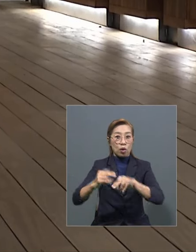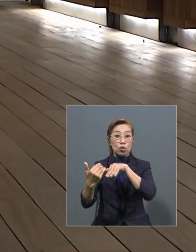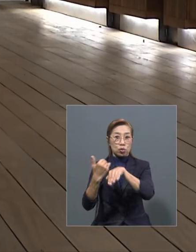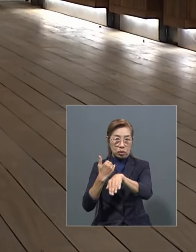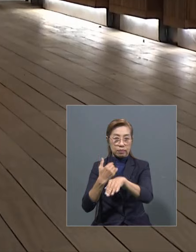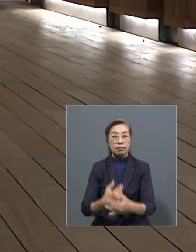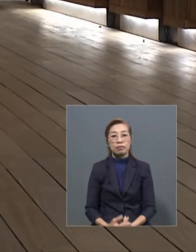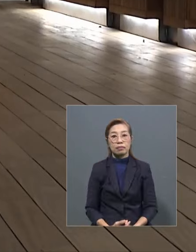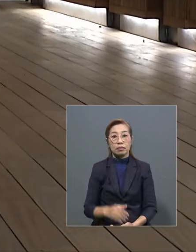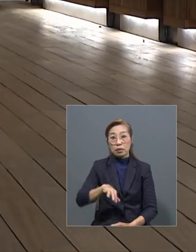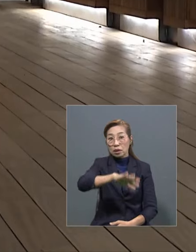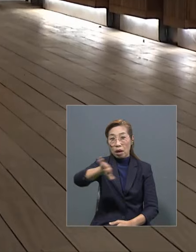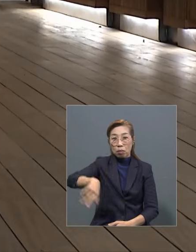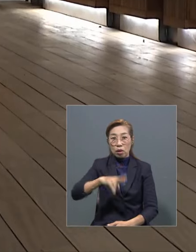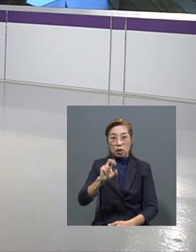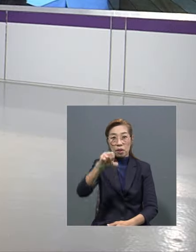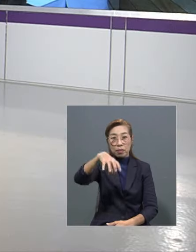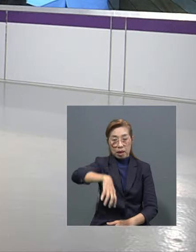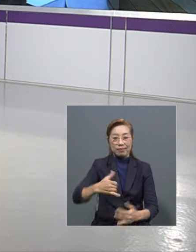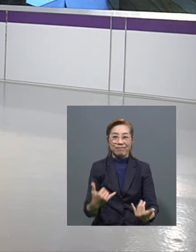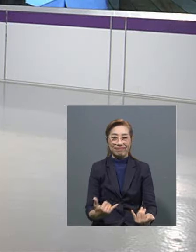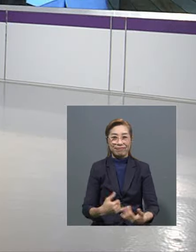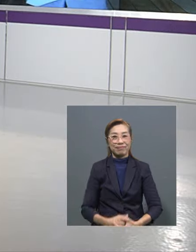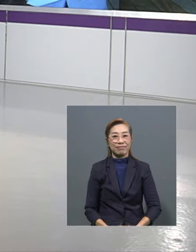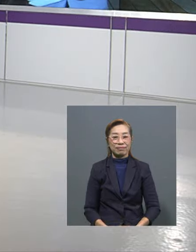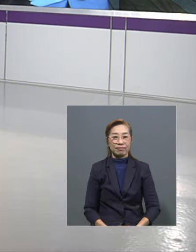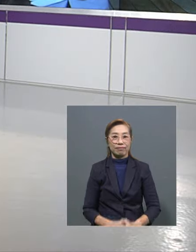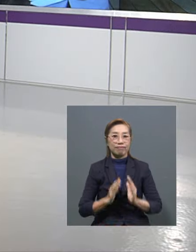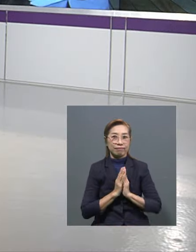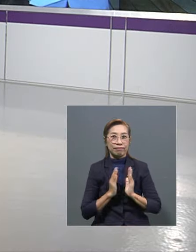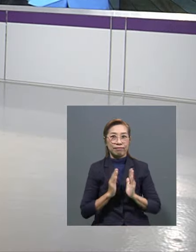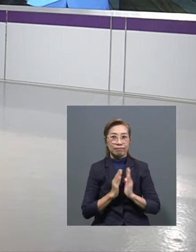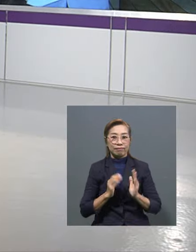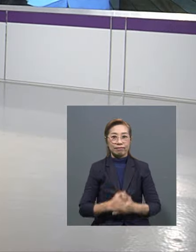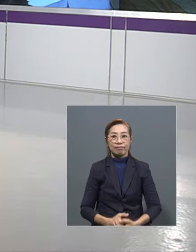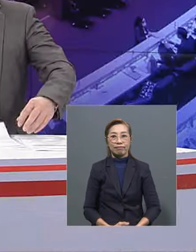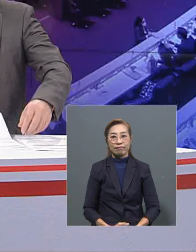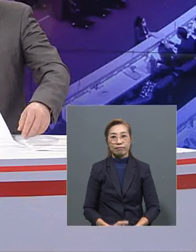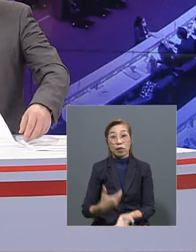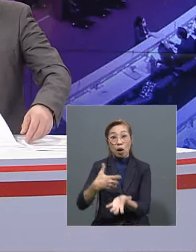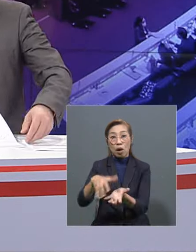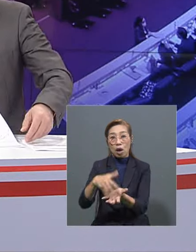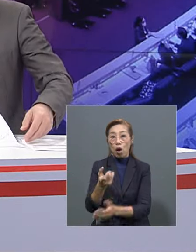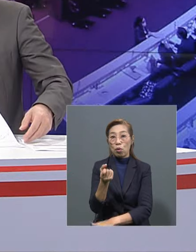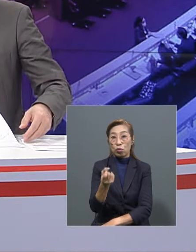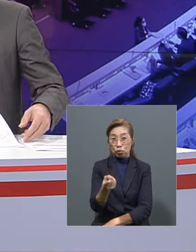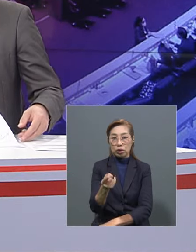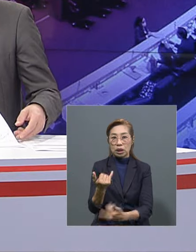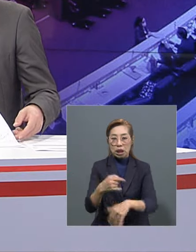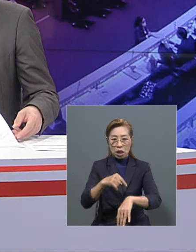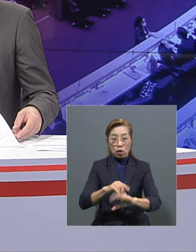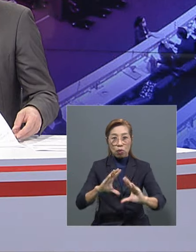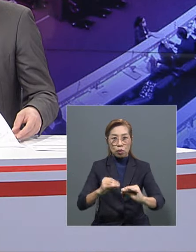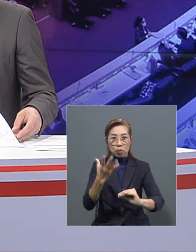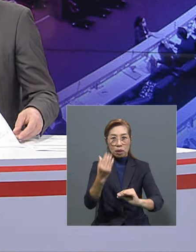าคมครับทั้งหมดคือบรรยากาศที่เกิดขึ้นที่อาคารรัฐสภาครับ ครับขอบคุณครับคุณวรพัฒน์ครับรายงานสดมานะครับยังคงเหลือเวลาการ